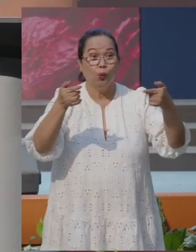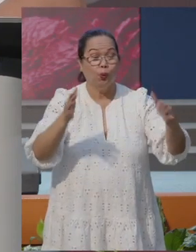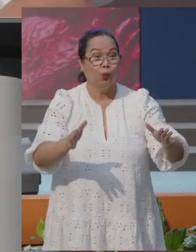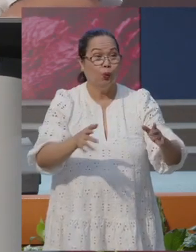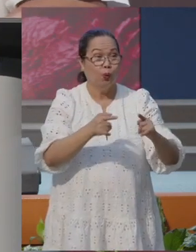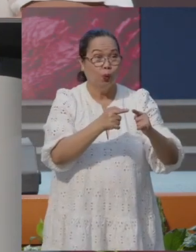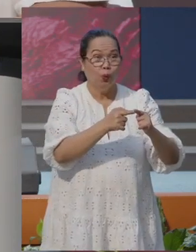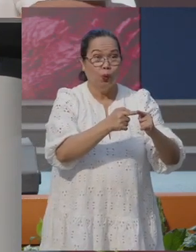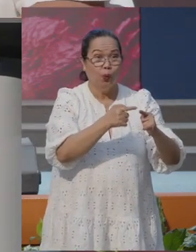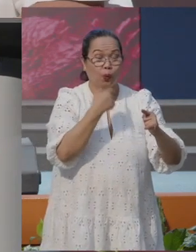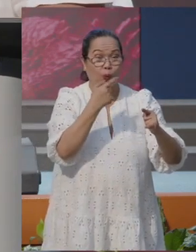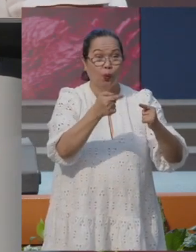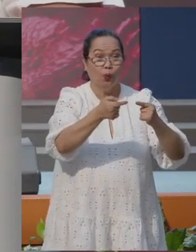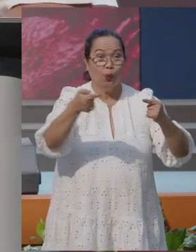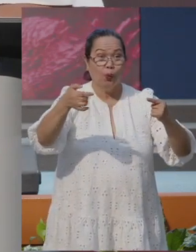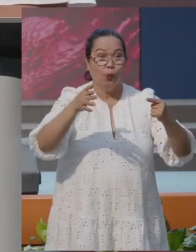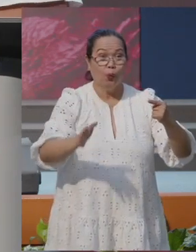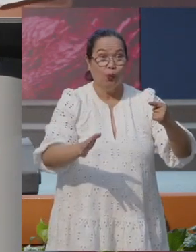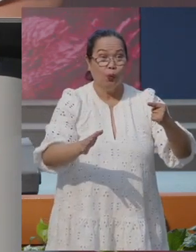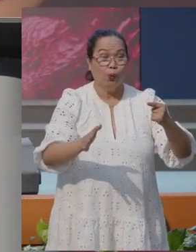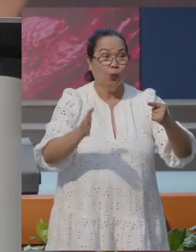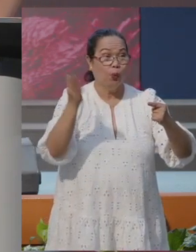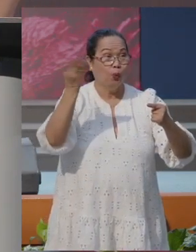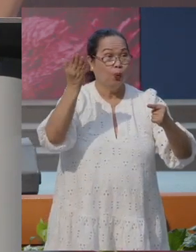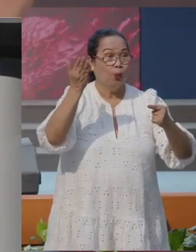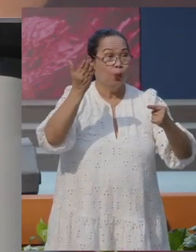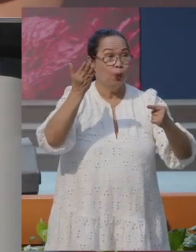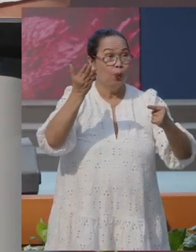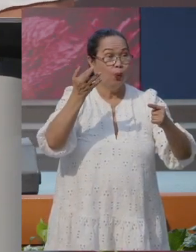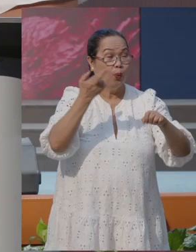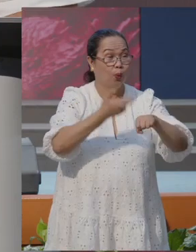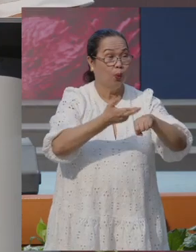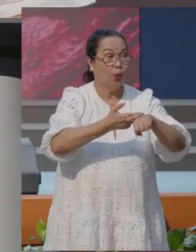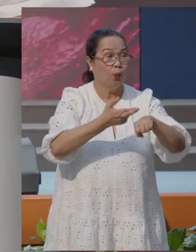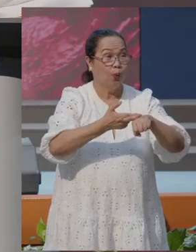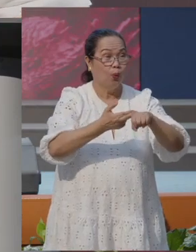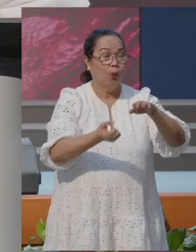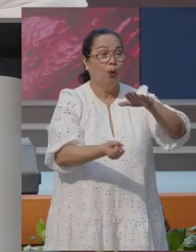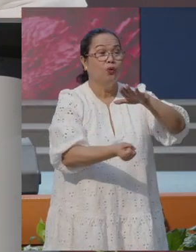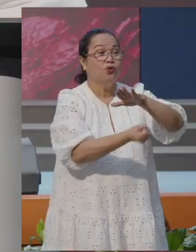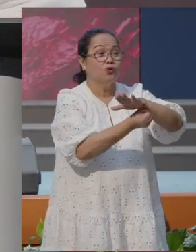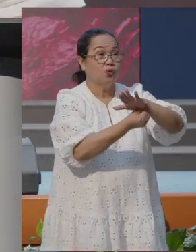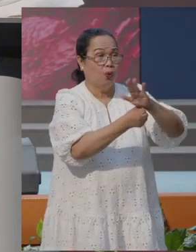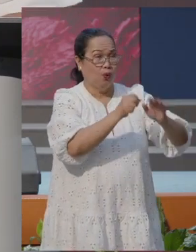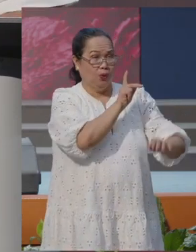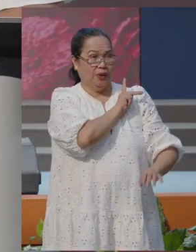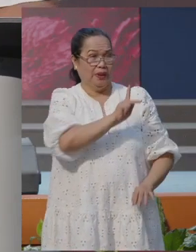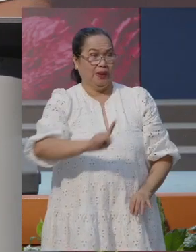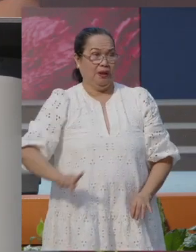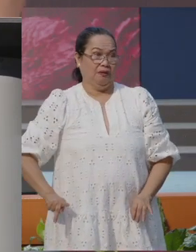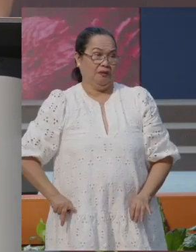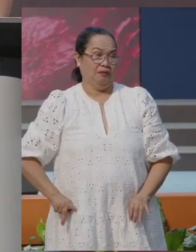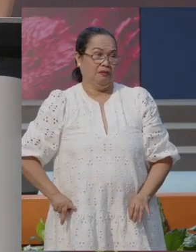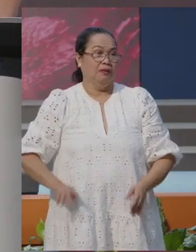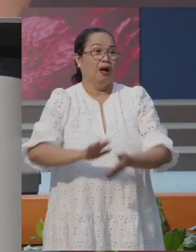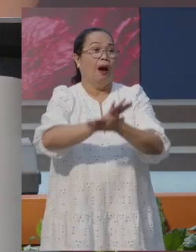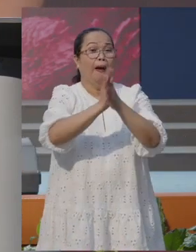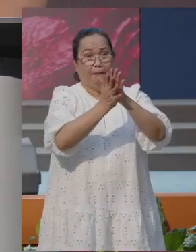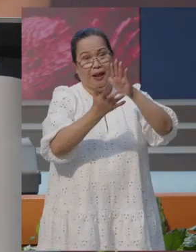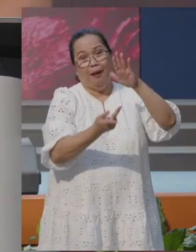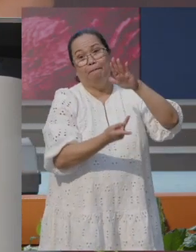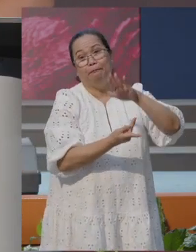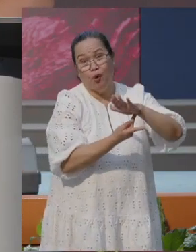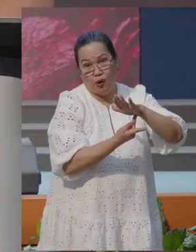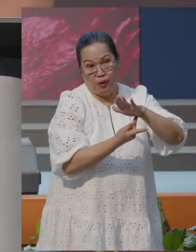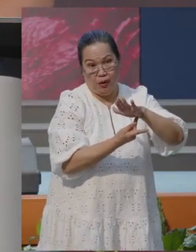Sino ang number 1 promotor ng kanyang pagbabato? Si Saul, na naging Paul.